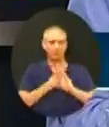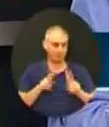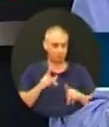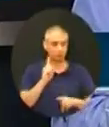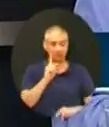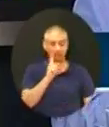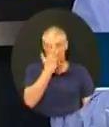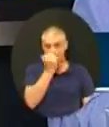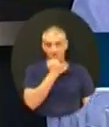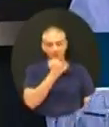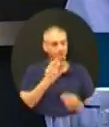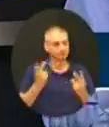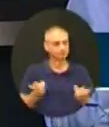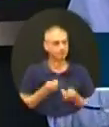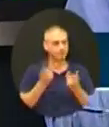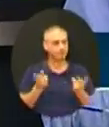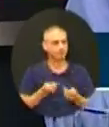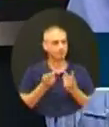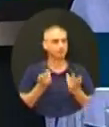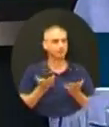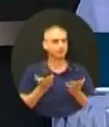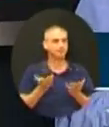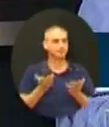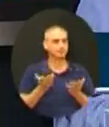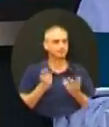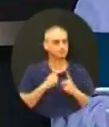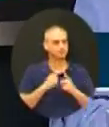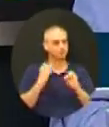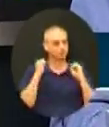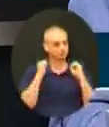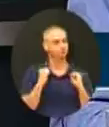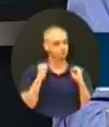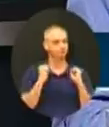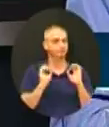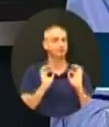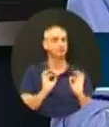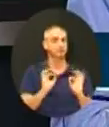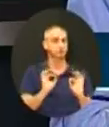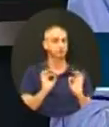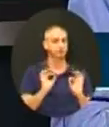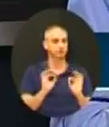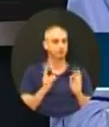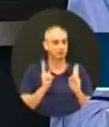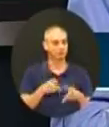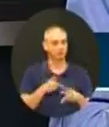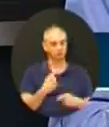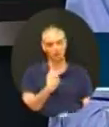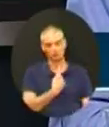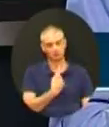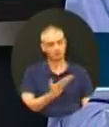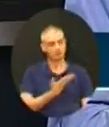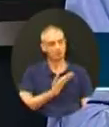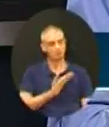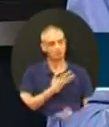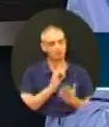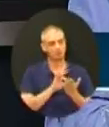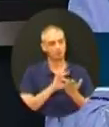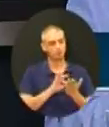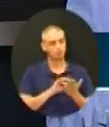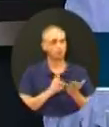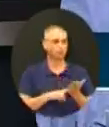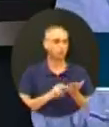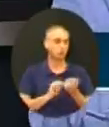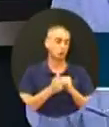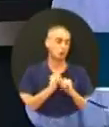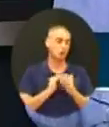אבל חמאס מחפשת הייתי אומר יתדות לאחז בהן על מנת לאפשר לעצמה לקבל נקודות זכות